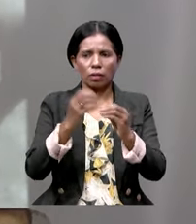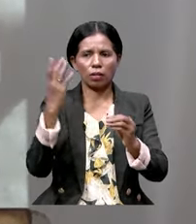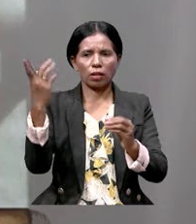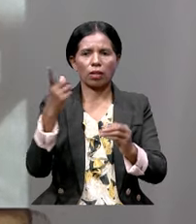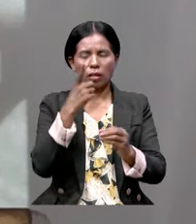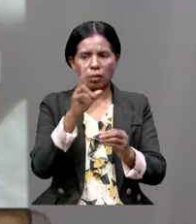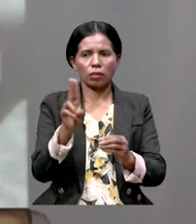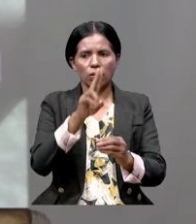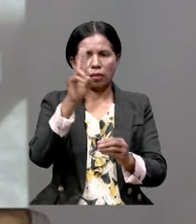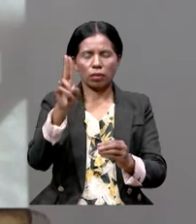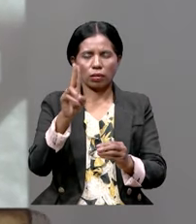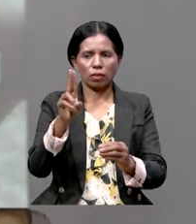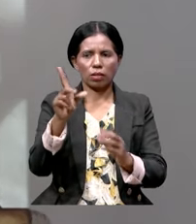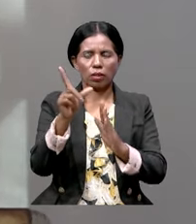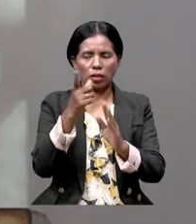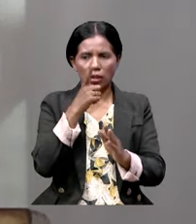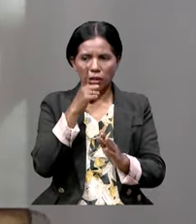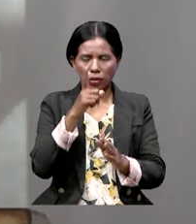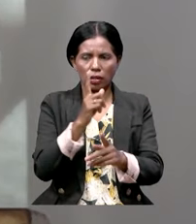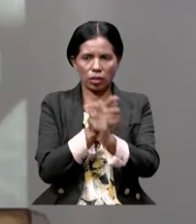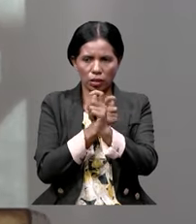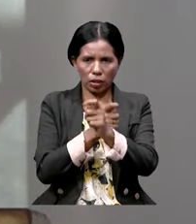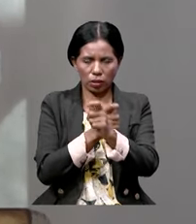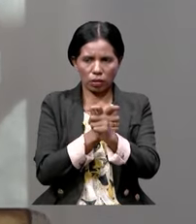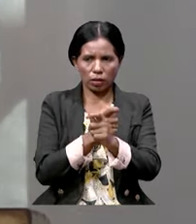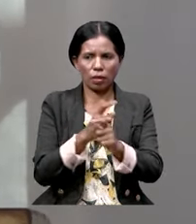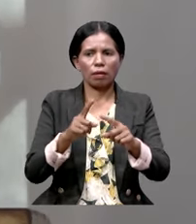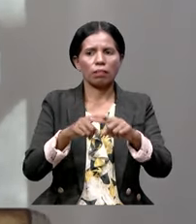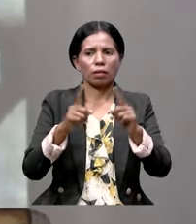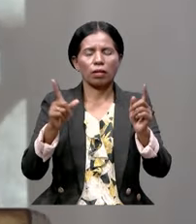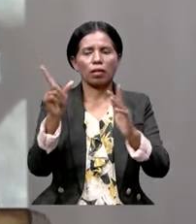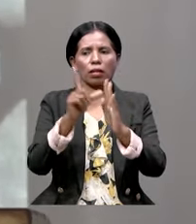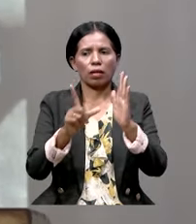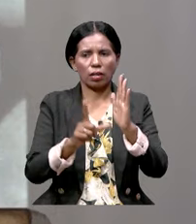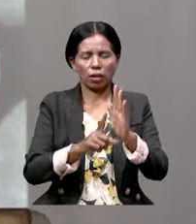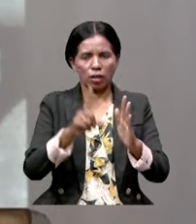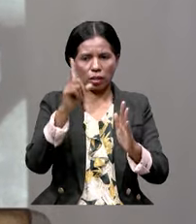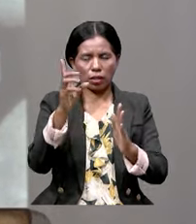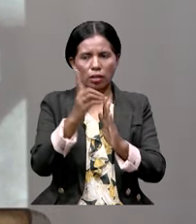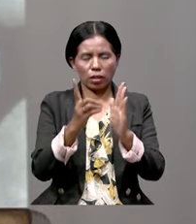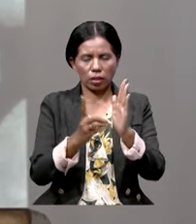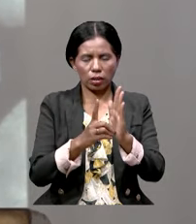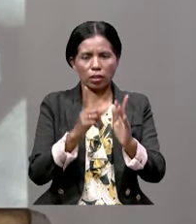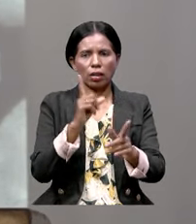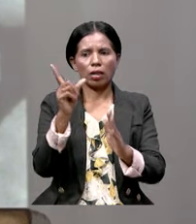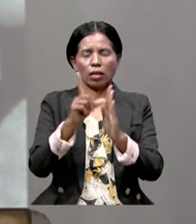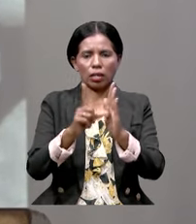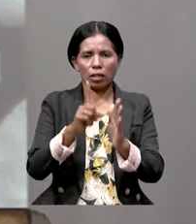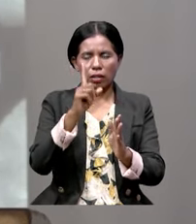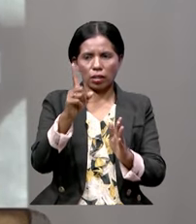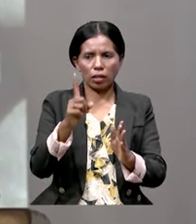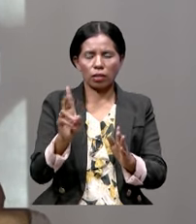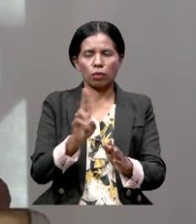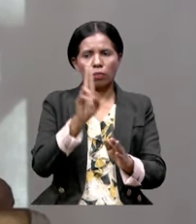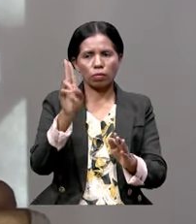lebe atunza pa kilia lingua tetu. Bebe dekretu lei ida lebe proprio atu